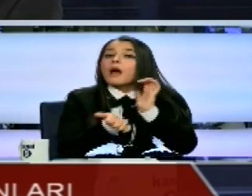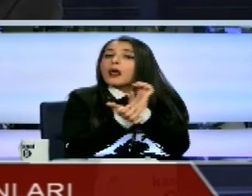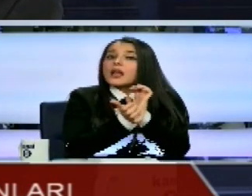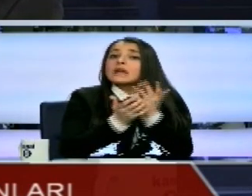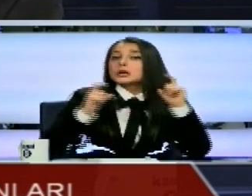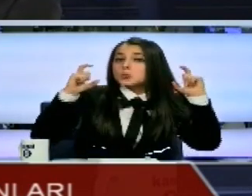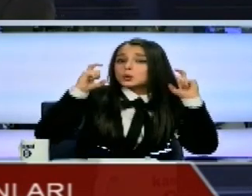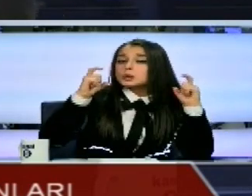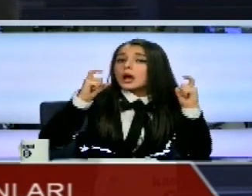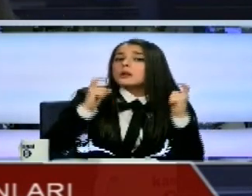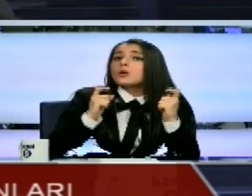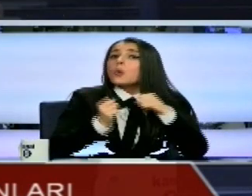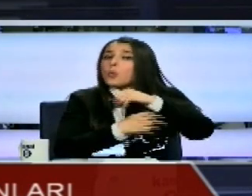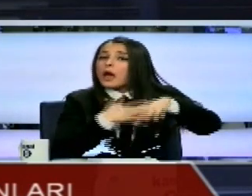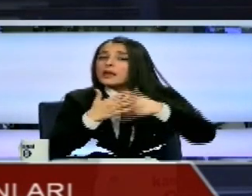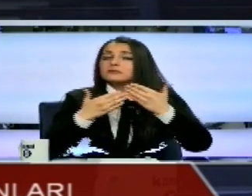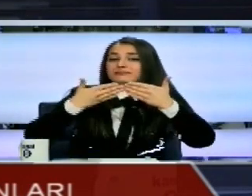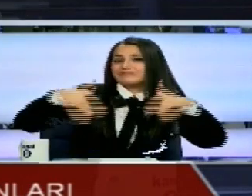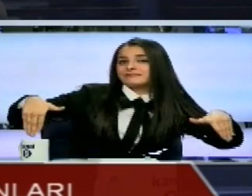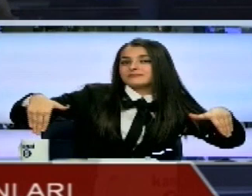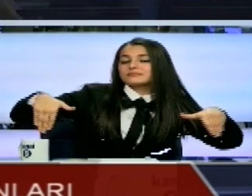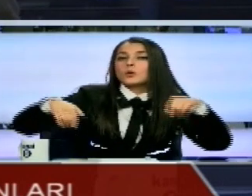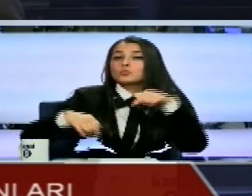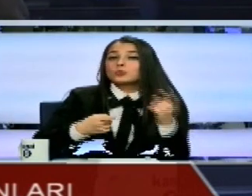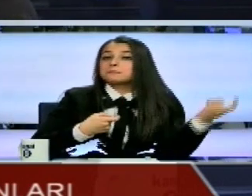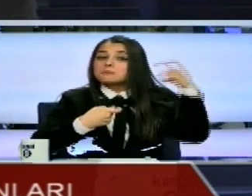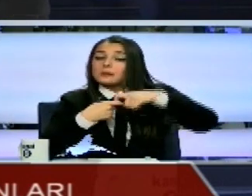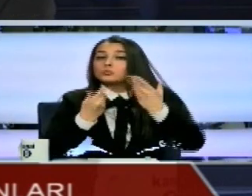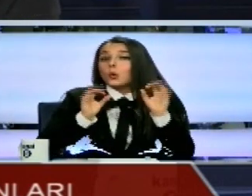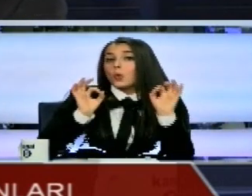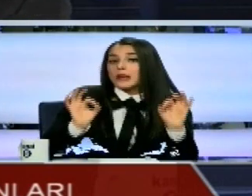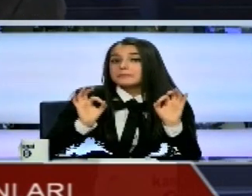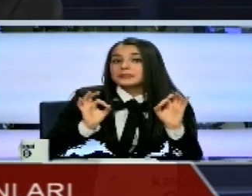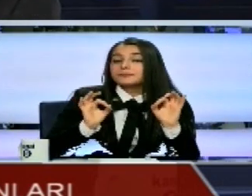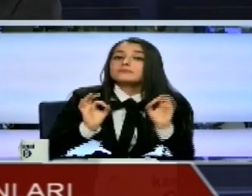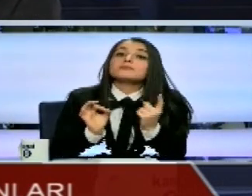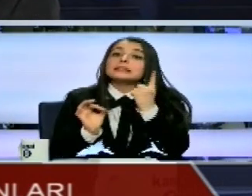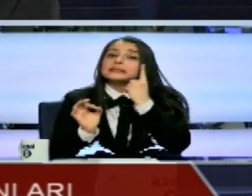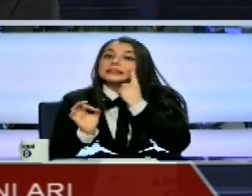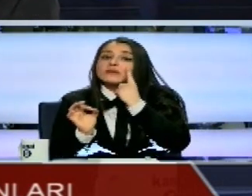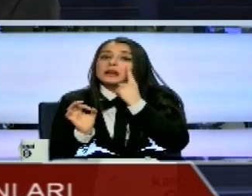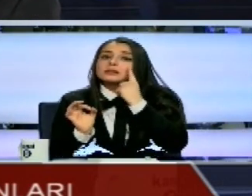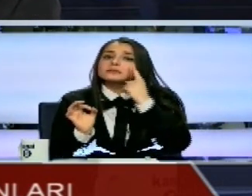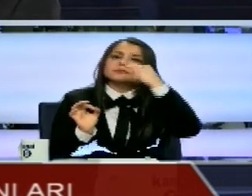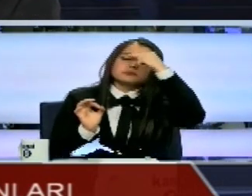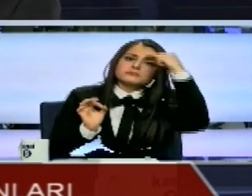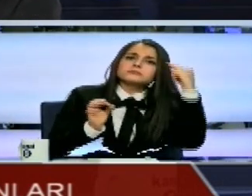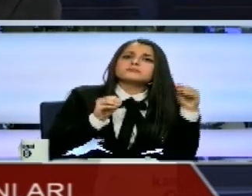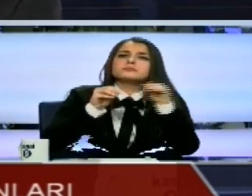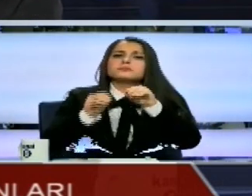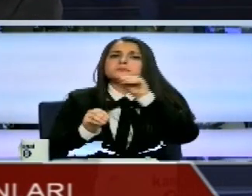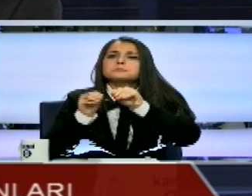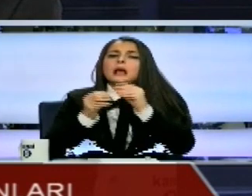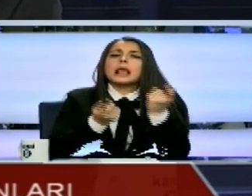sosyal olayların önüne geçilir. Bu anlamda çok önemli. Devlet belirli oranda mahkum alımına